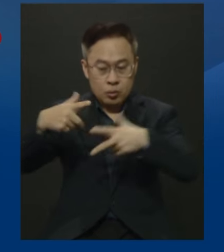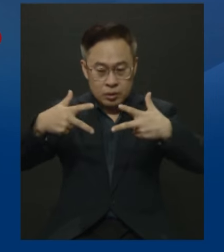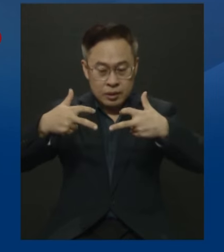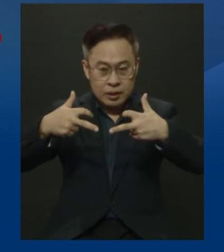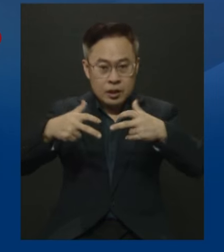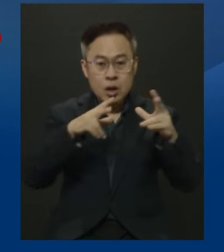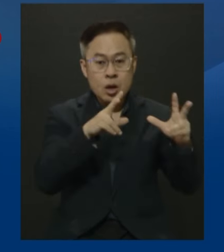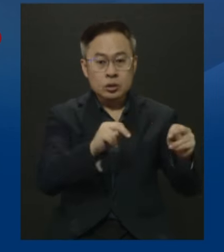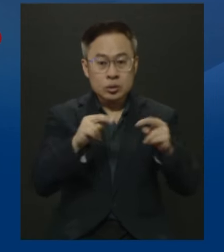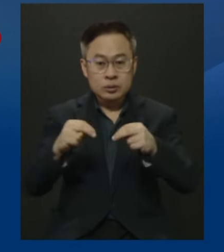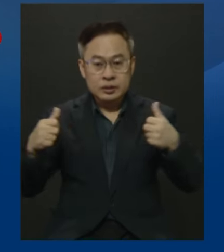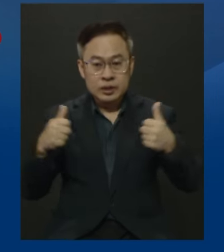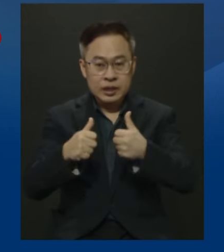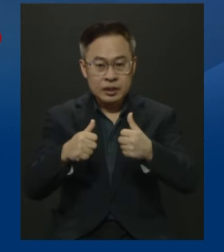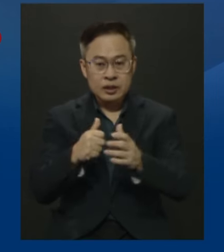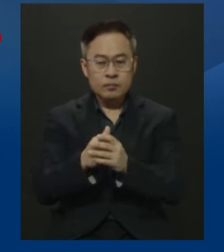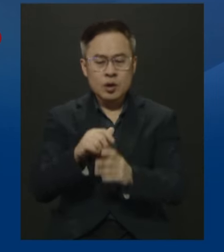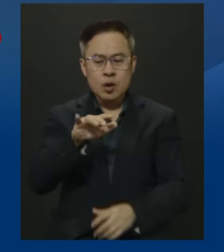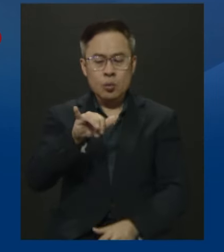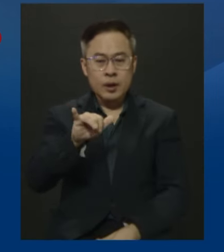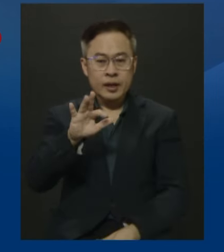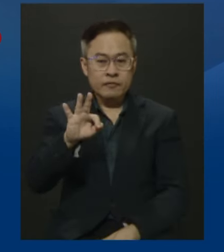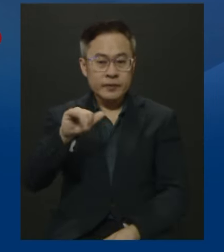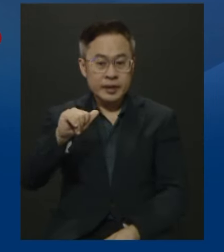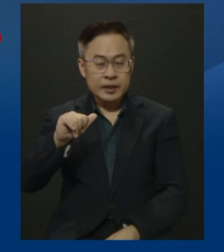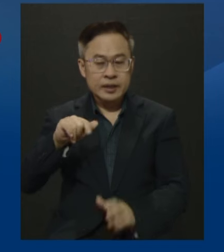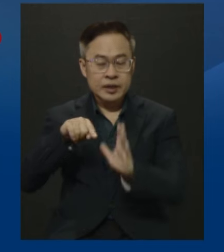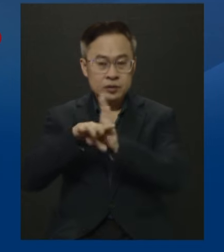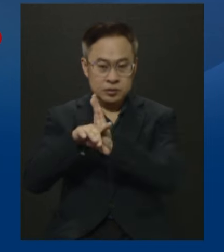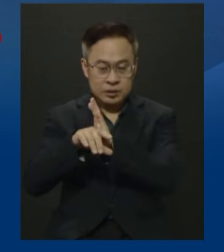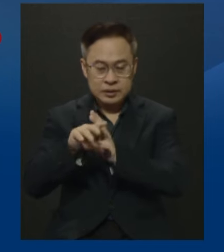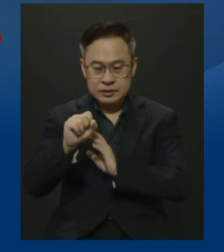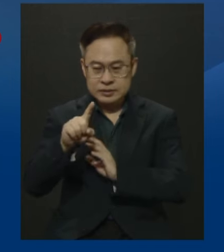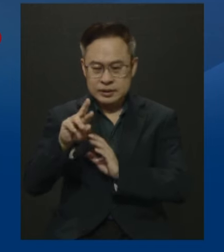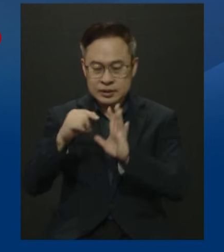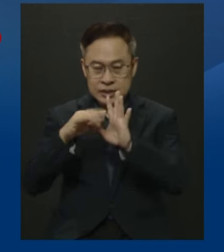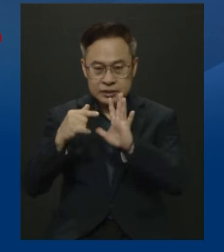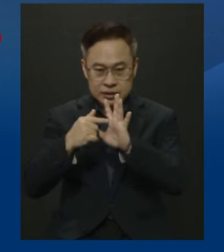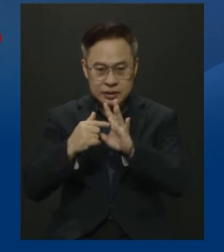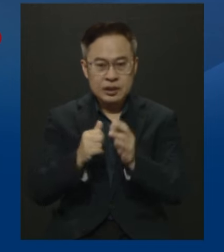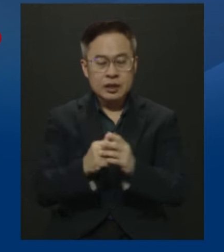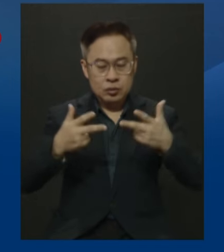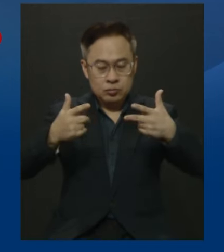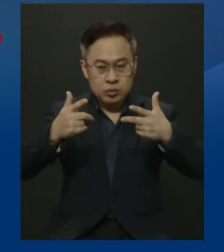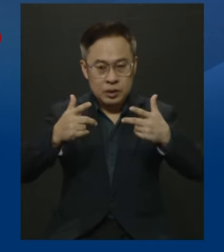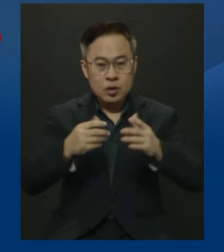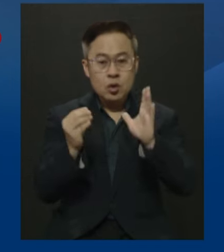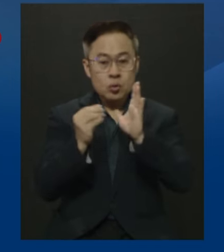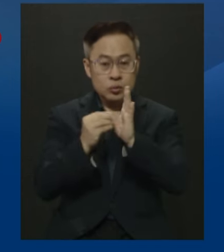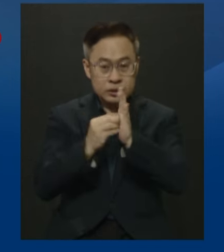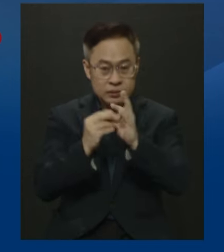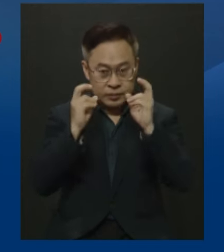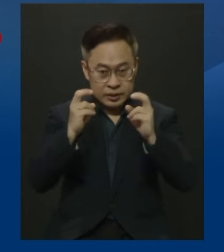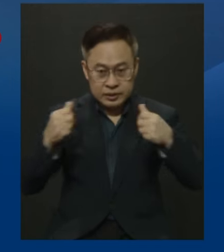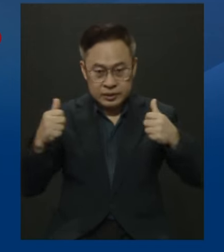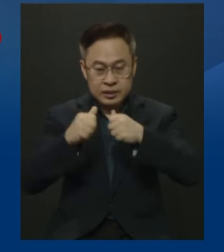นนทบุรีฟุตซอลคลับจะเจอกับ YFA ศรีราชาแล้วก็ปิดท้ายที่คู่1ทุ่มครึ่งค่ะ Bangkok BTS FC จะเจอกับ